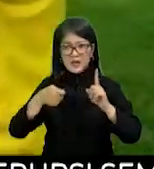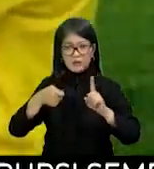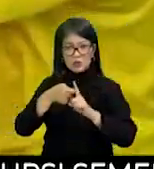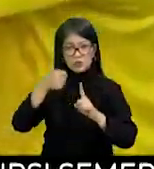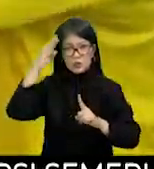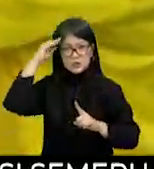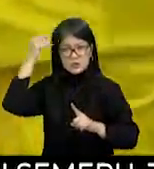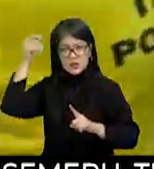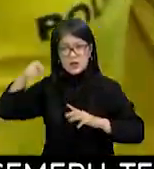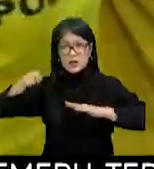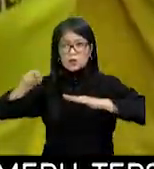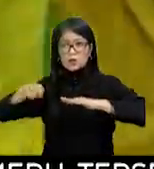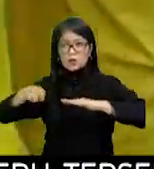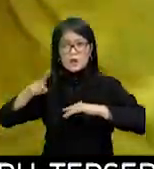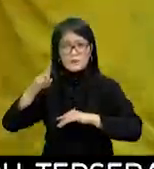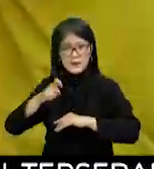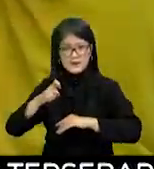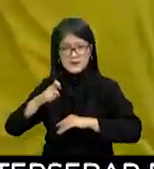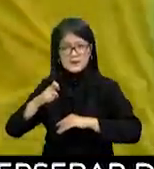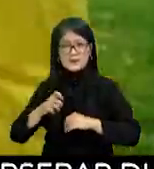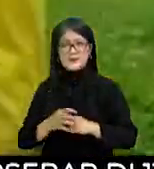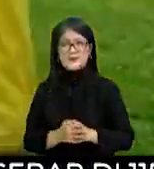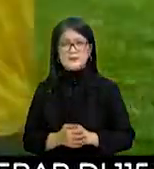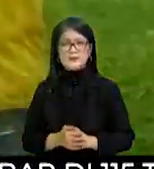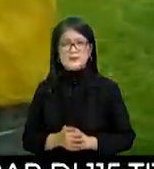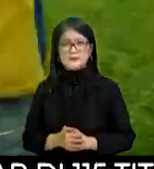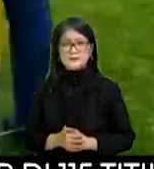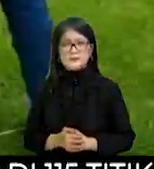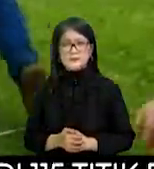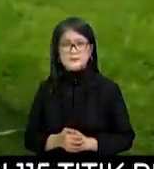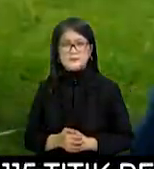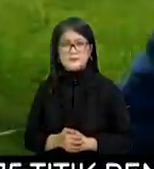Dari Medan, Sumatera Utara, Aminur Rashid, iNews, melaporkan.